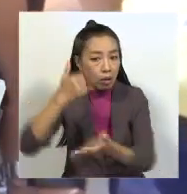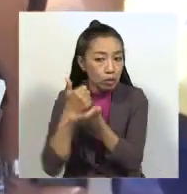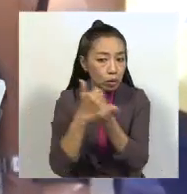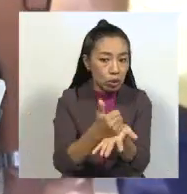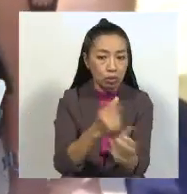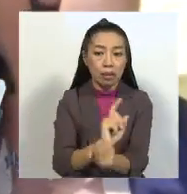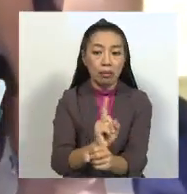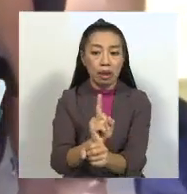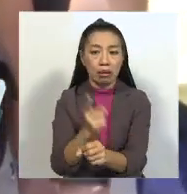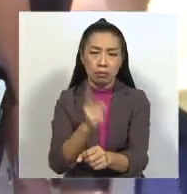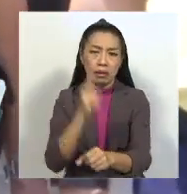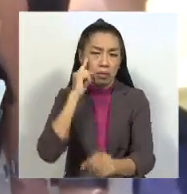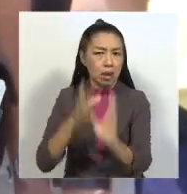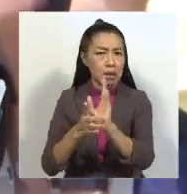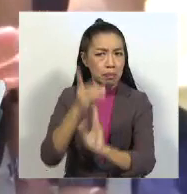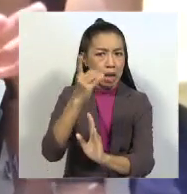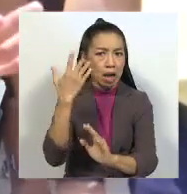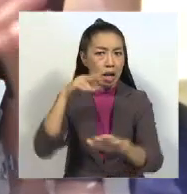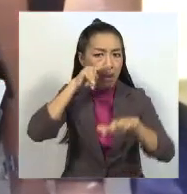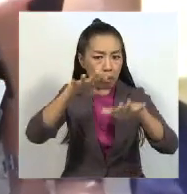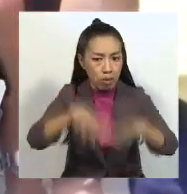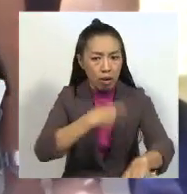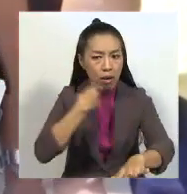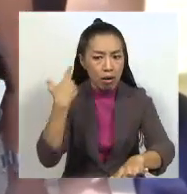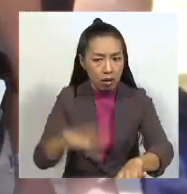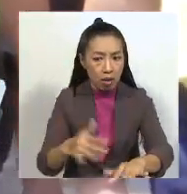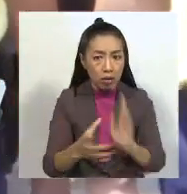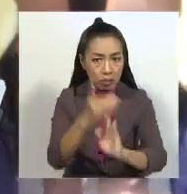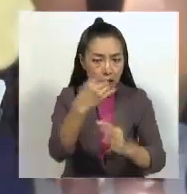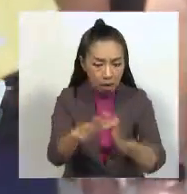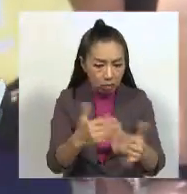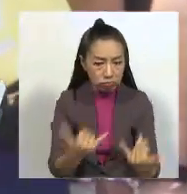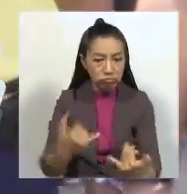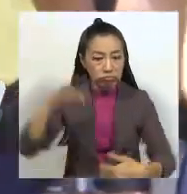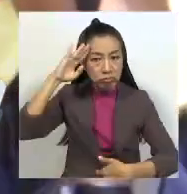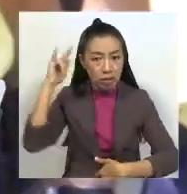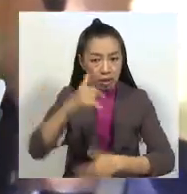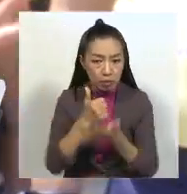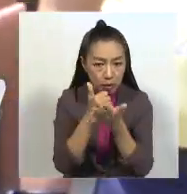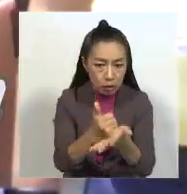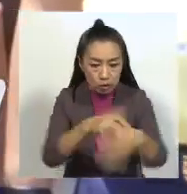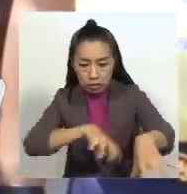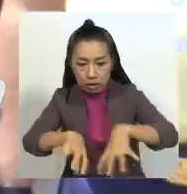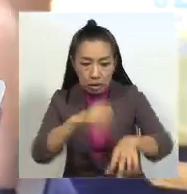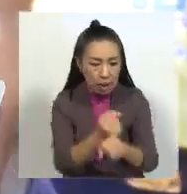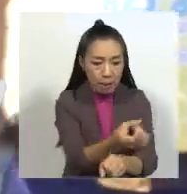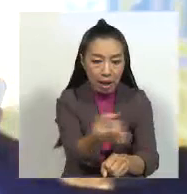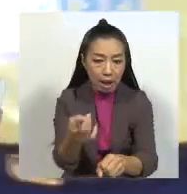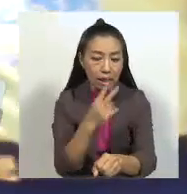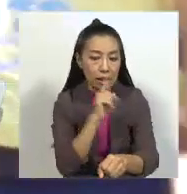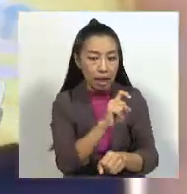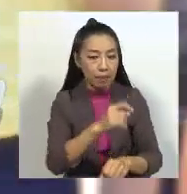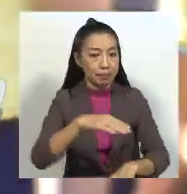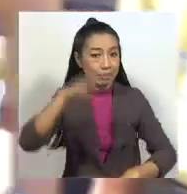ที่นี่นะครับหลังจากประมาณ1สัปดาห์น้ำลดลงแล้วตอนนี้ส่งเจ้าหน้าที่มาช่วยดำเนินการด้านใดบ้างสวัสดีครับท่านผู้ช่ว